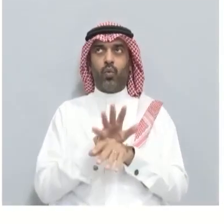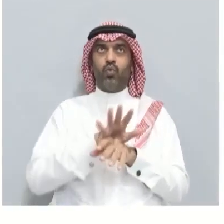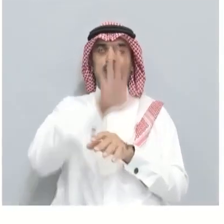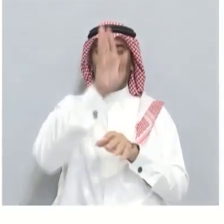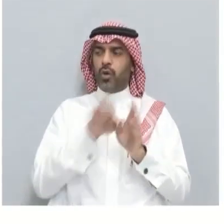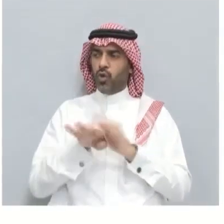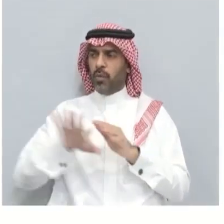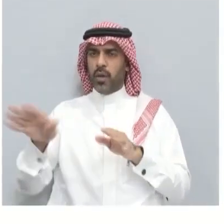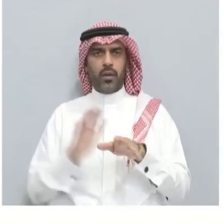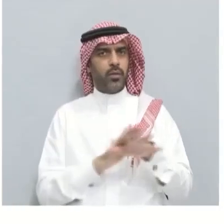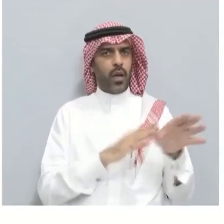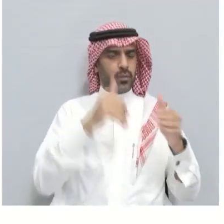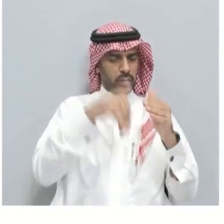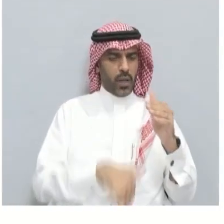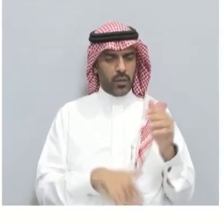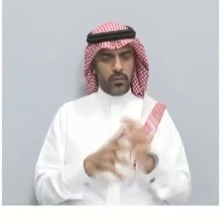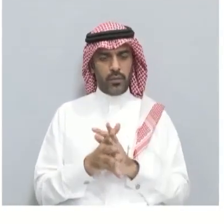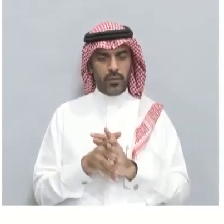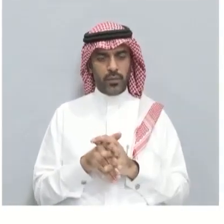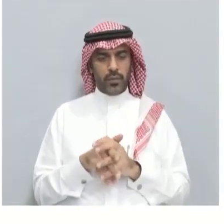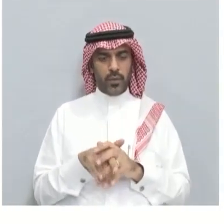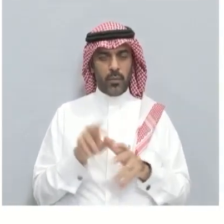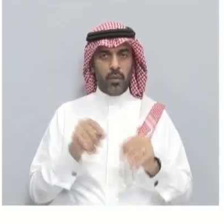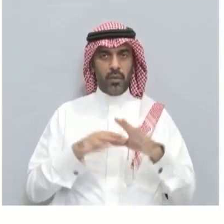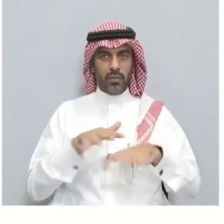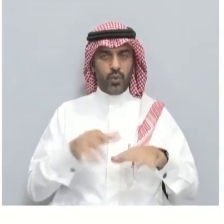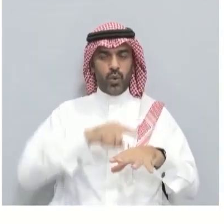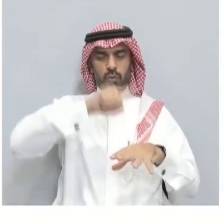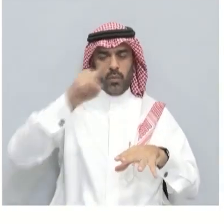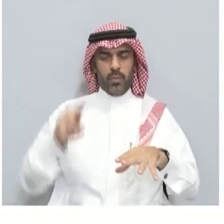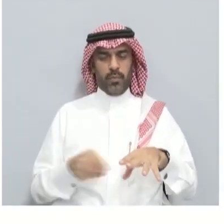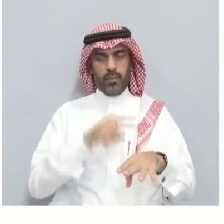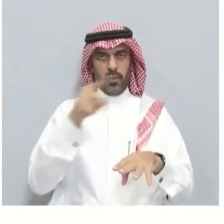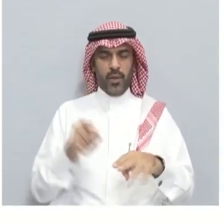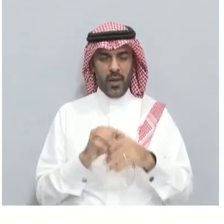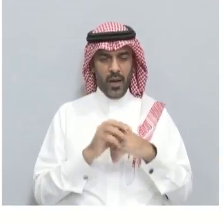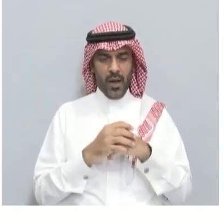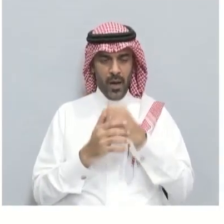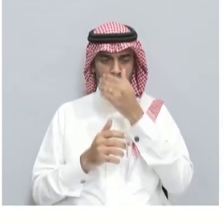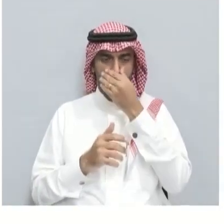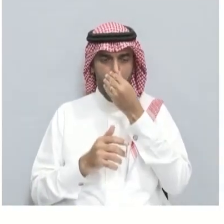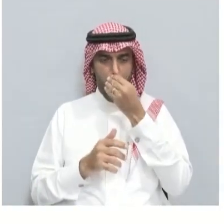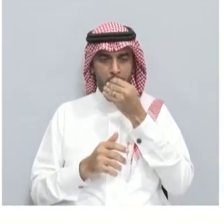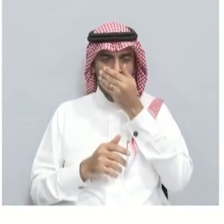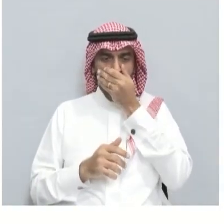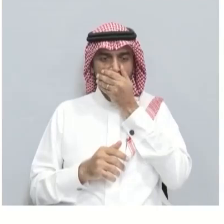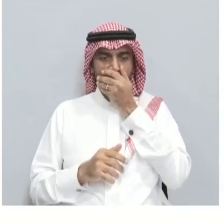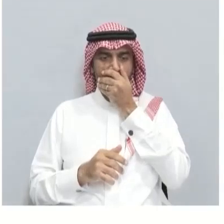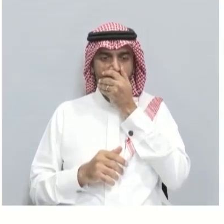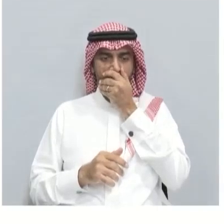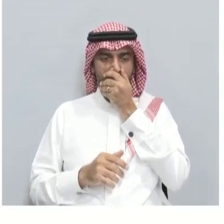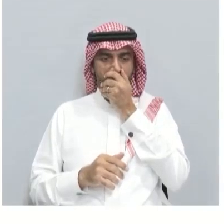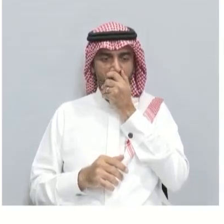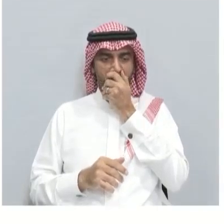جميع الاتجاهات دائريه كموجات الموجوده على سطح الماء في جميع الاتجاهات محطات الرسد عند